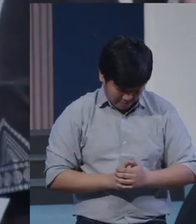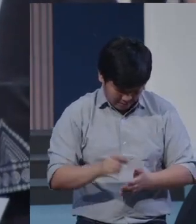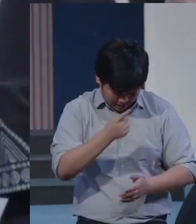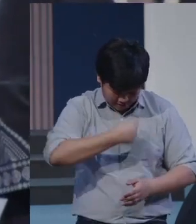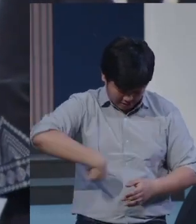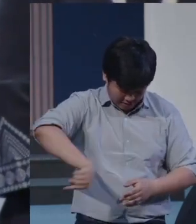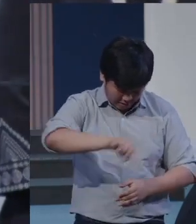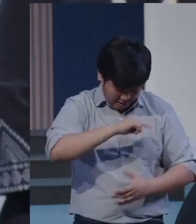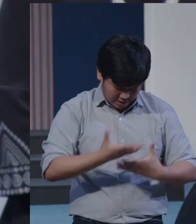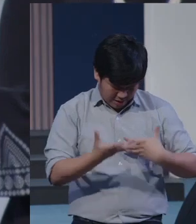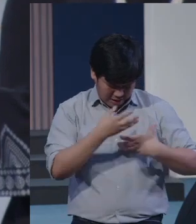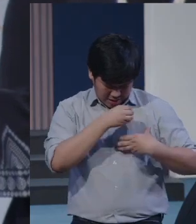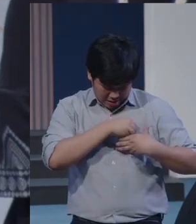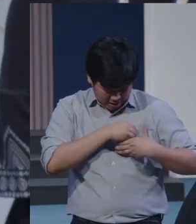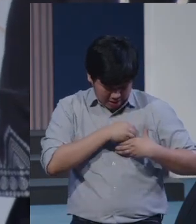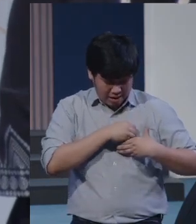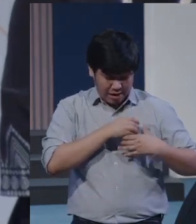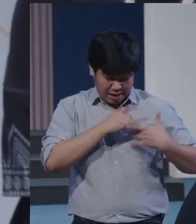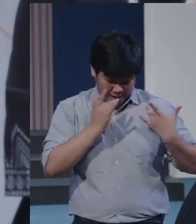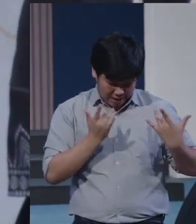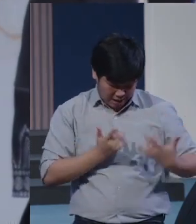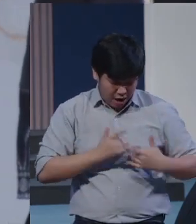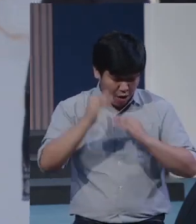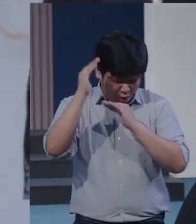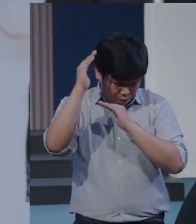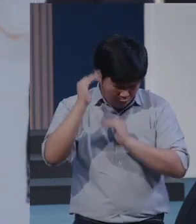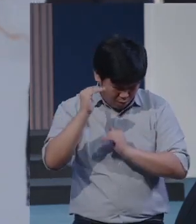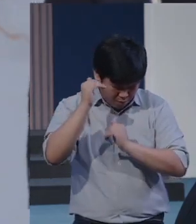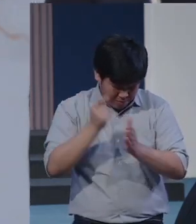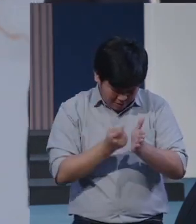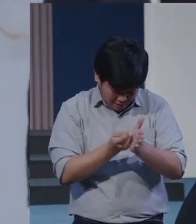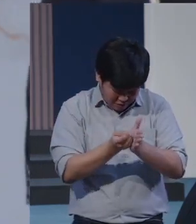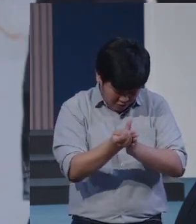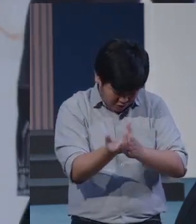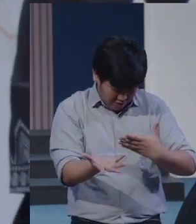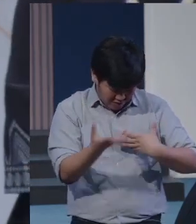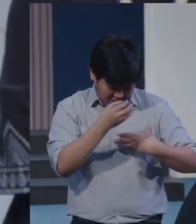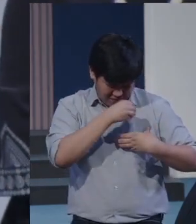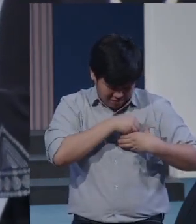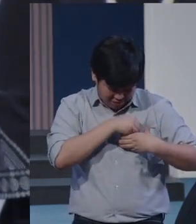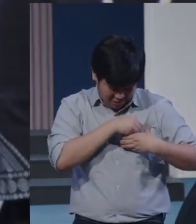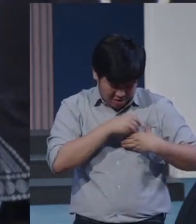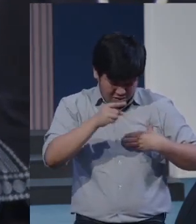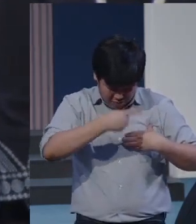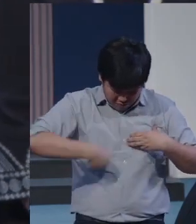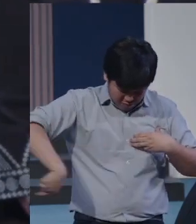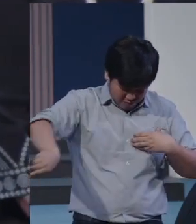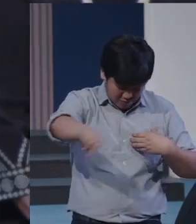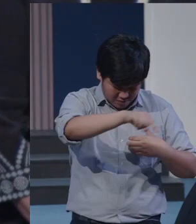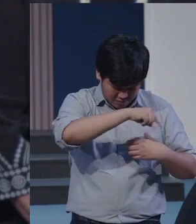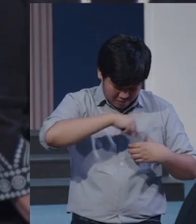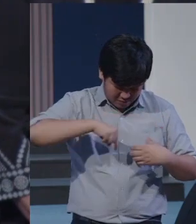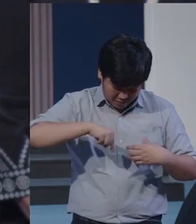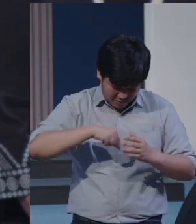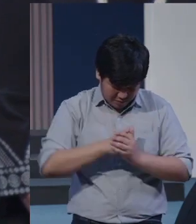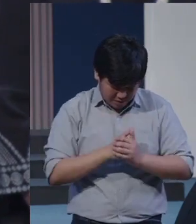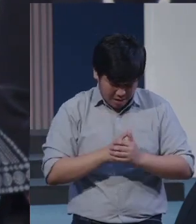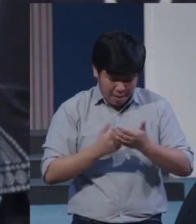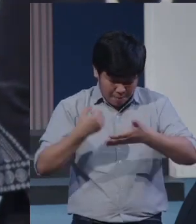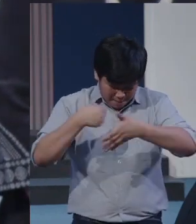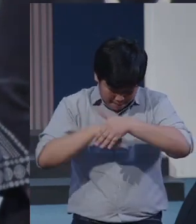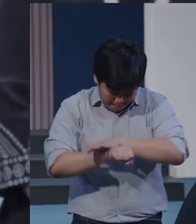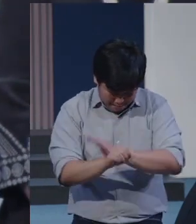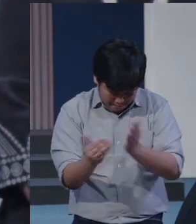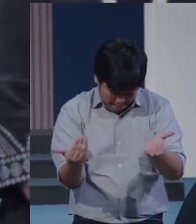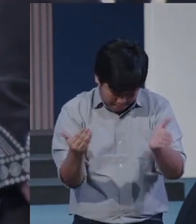kalooban nawa ang katotohanan na nasa aming kalooban na kami ay ipinanganak na